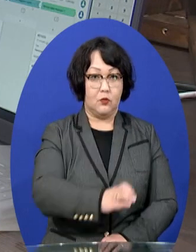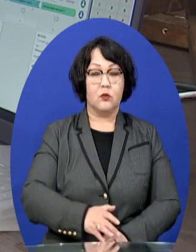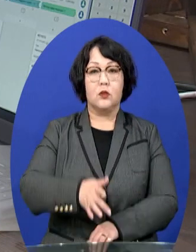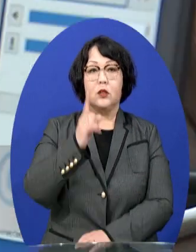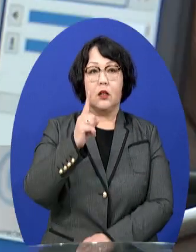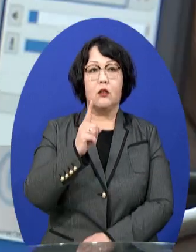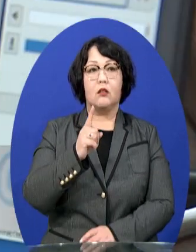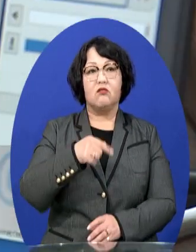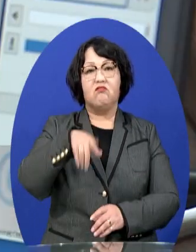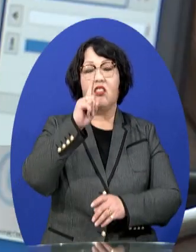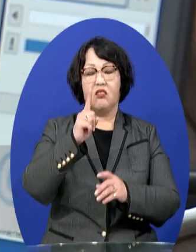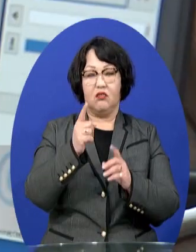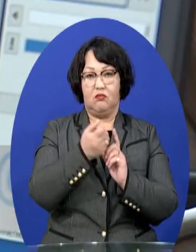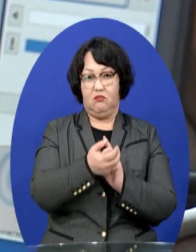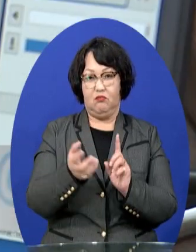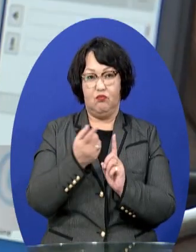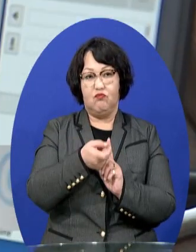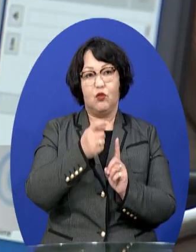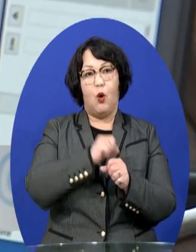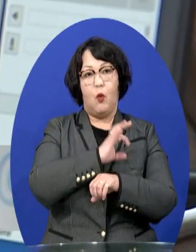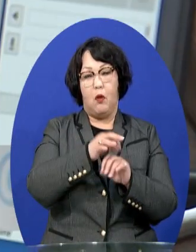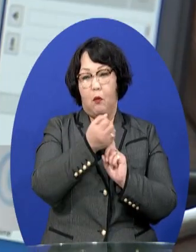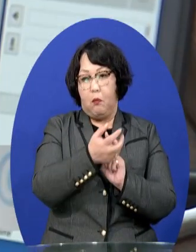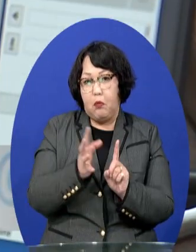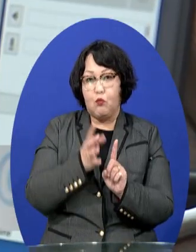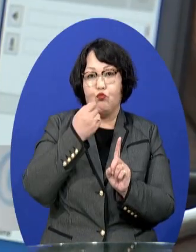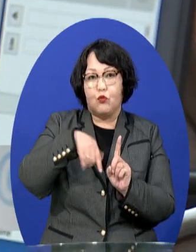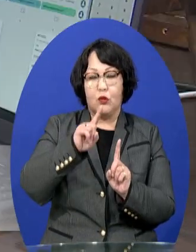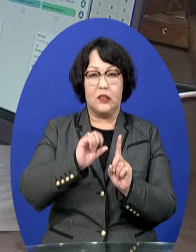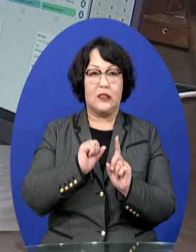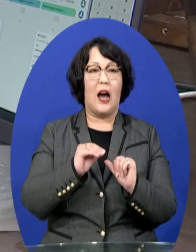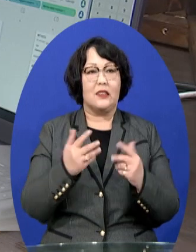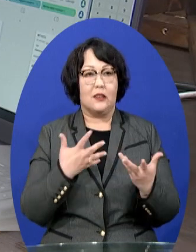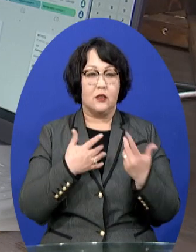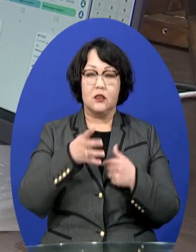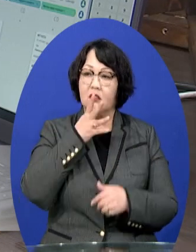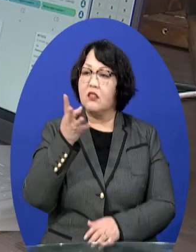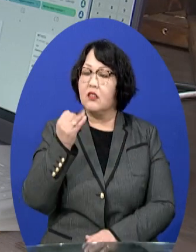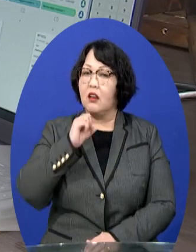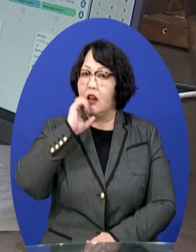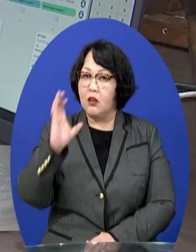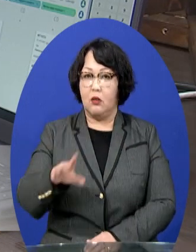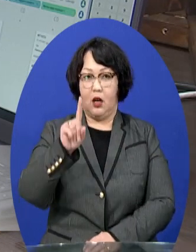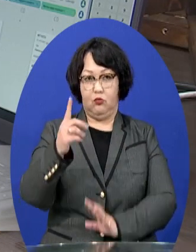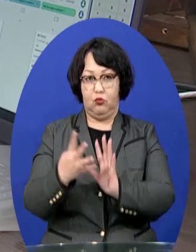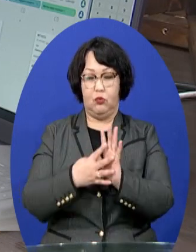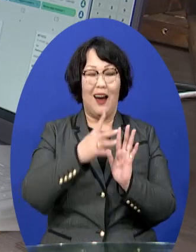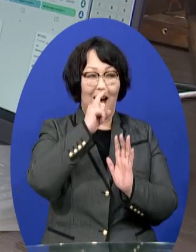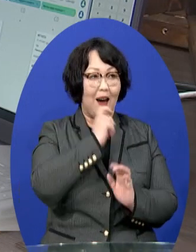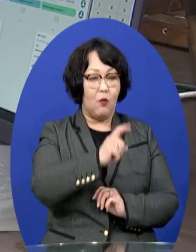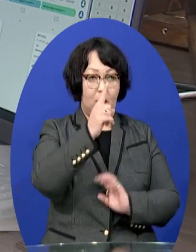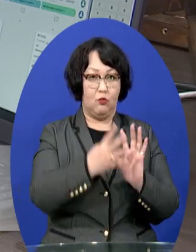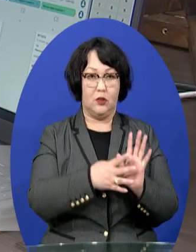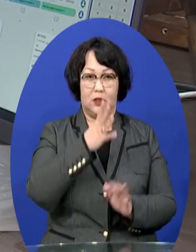байгаана. Тэгээд хүүхдийн хэдэн настай байлаа? Яг ямар цаг үеэрээ байгаа нь? 19 настай. Яг нэг аа